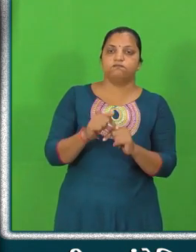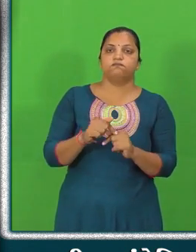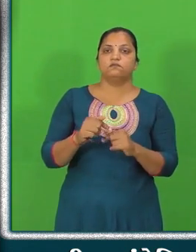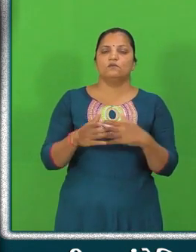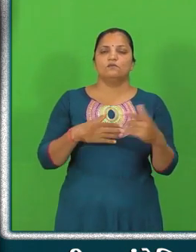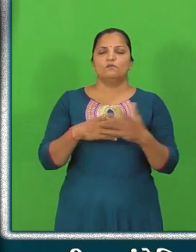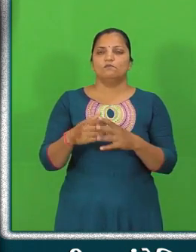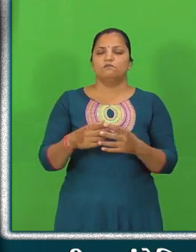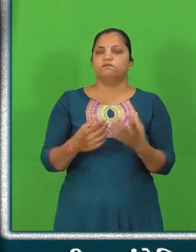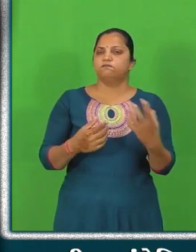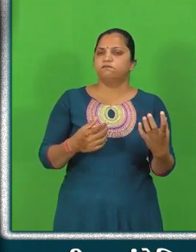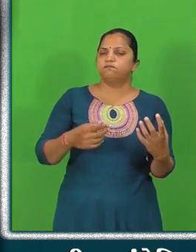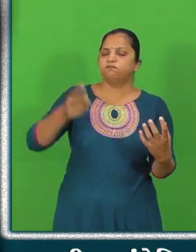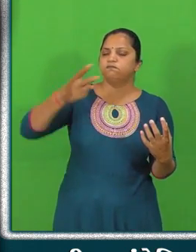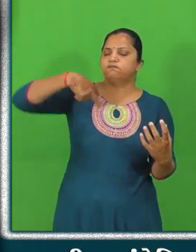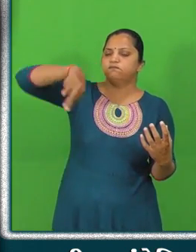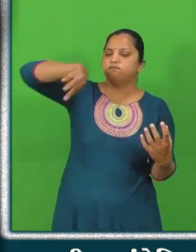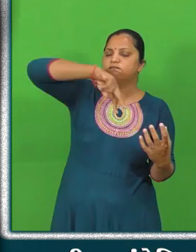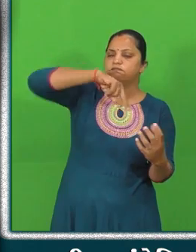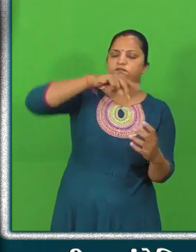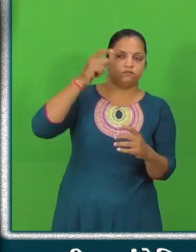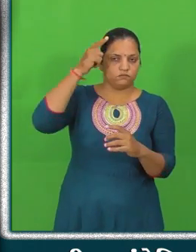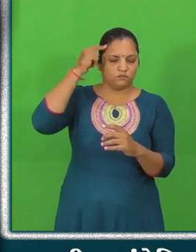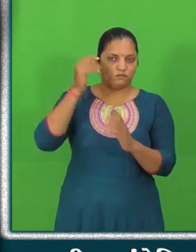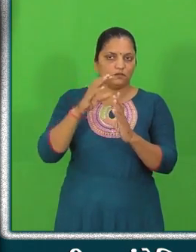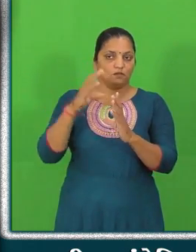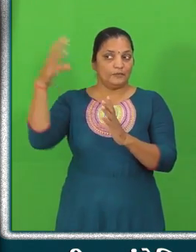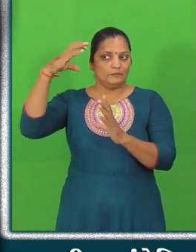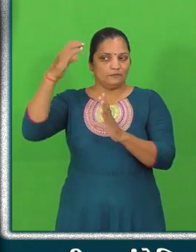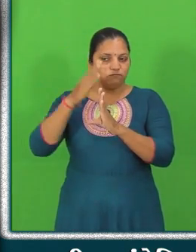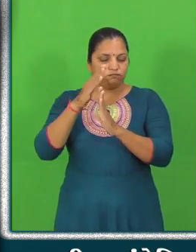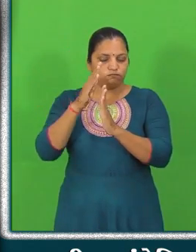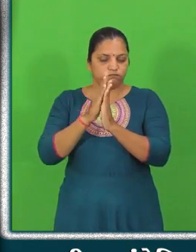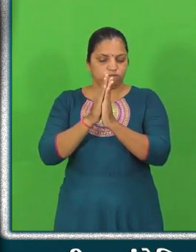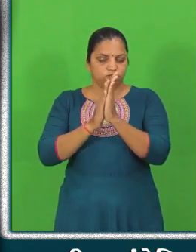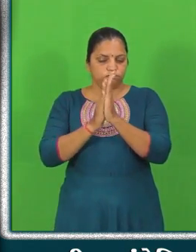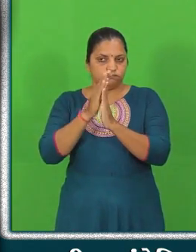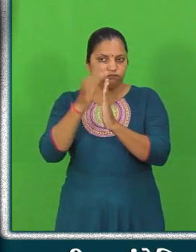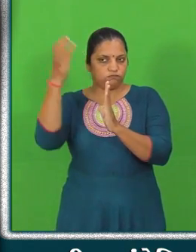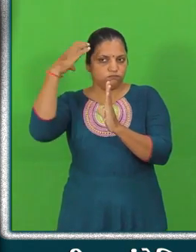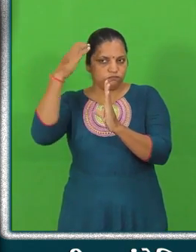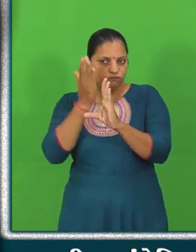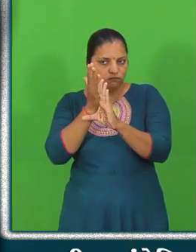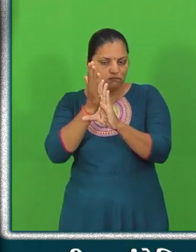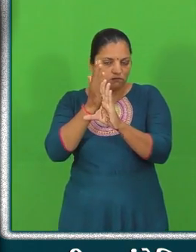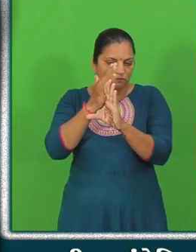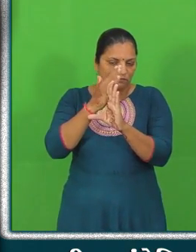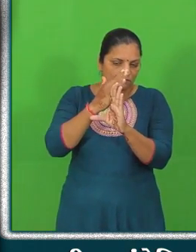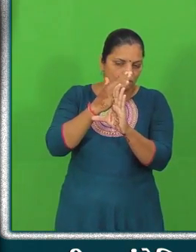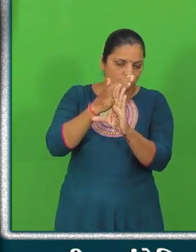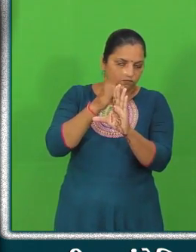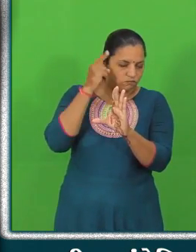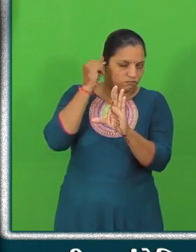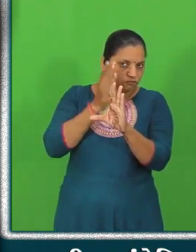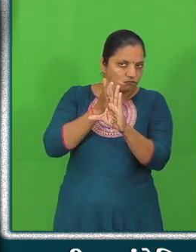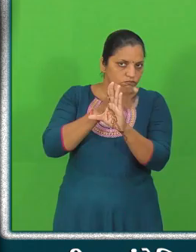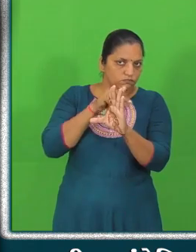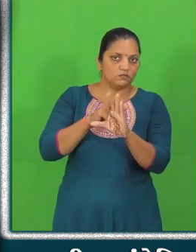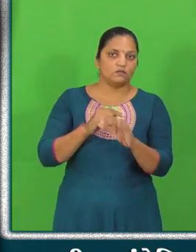મળશે. જો વસ્તુ એબી દર્શાવીએ તો પ્રતિબિંબ મળશે એ ડેશ બી ડેશ.